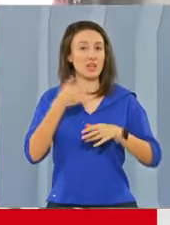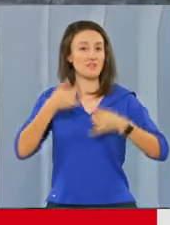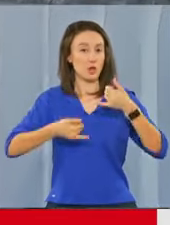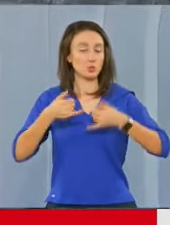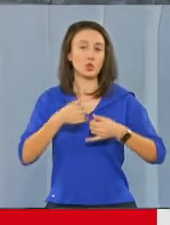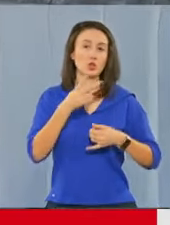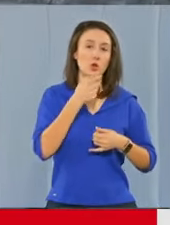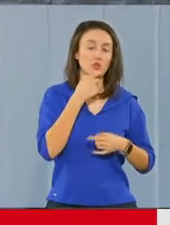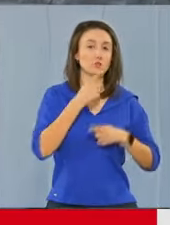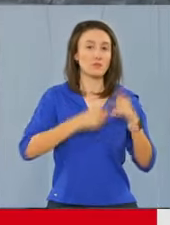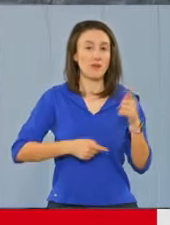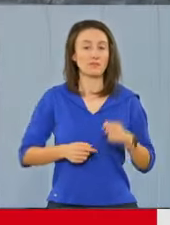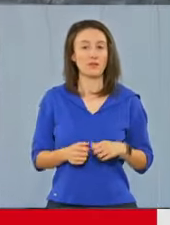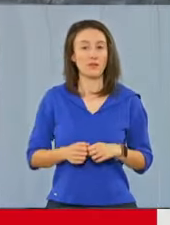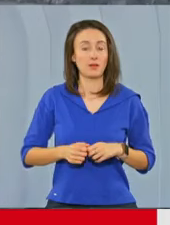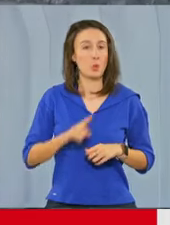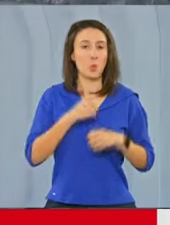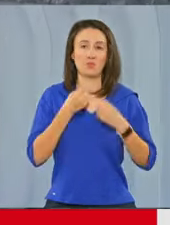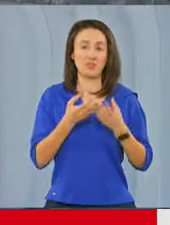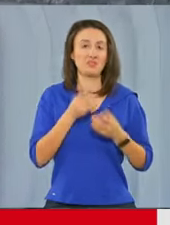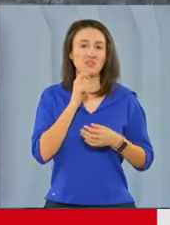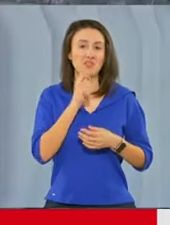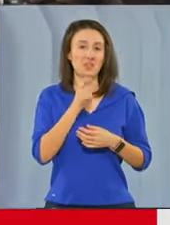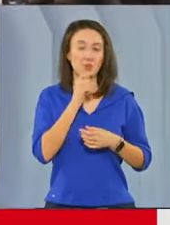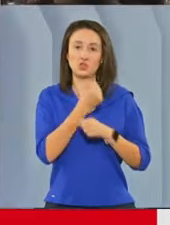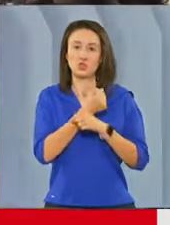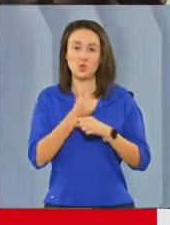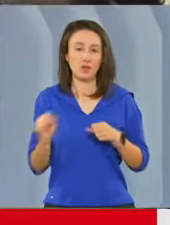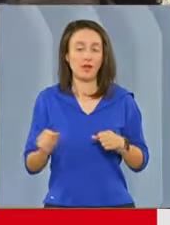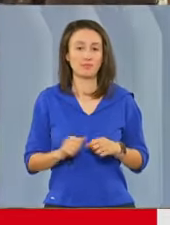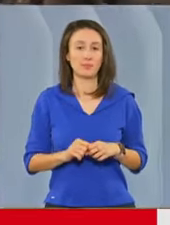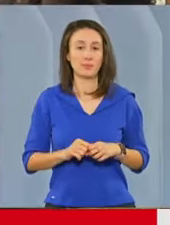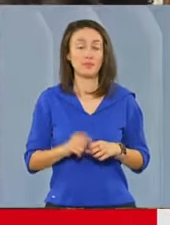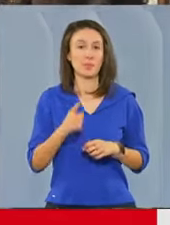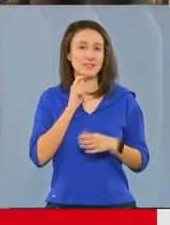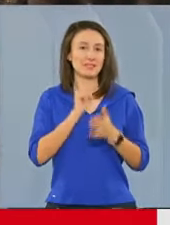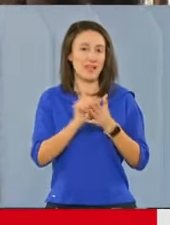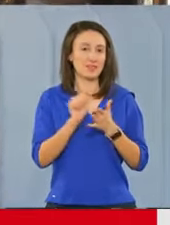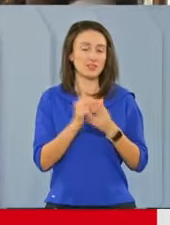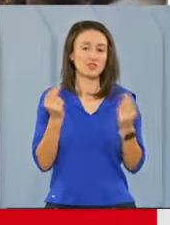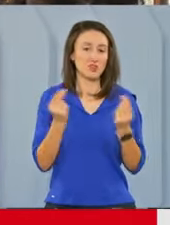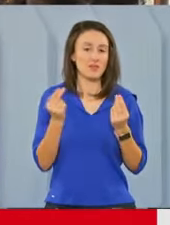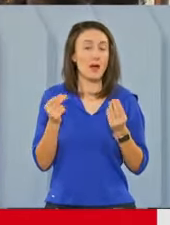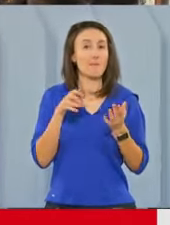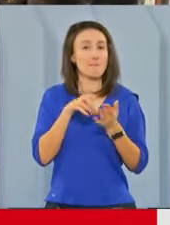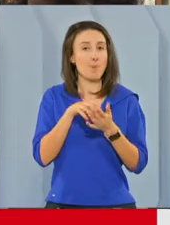de vreo 2 ani și jumătate, n-a dat niciun interviu niciodată, nici nu-i ziarist, nici nu-i post